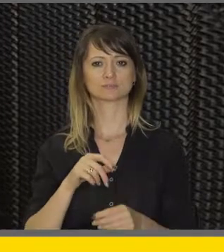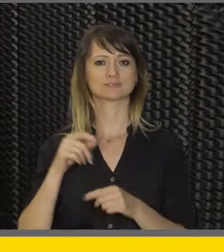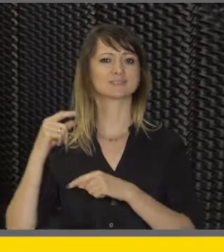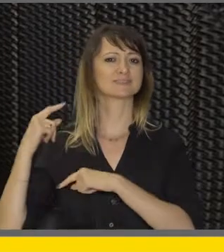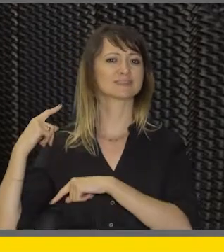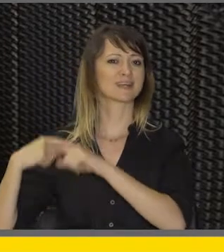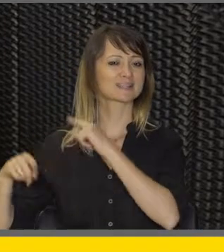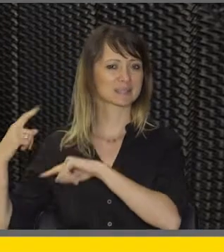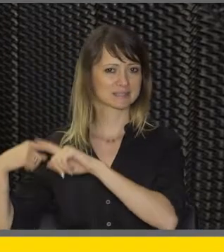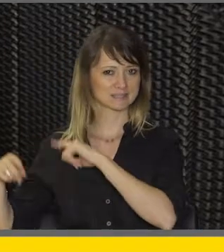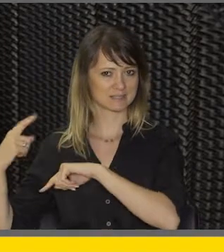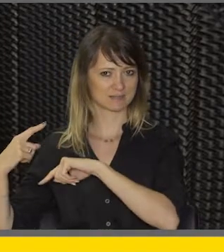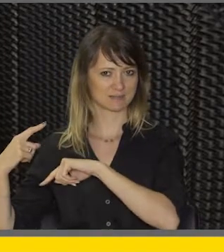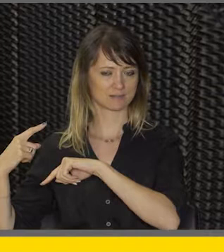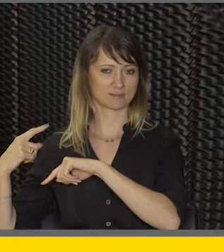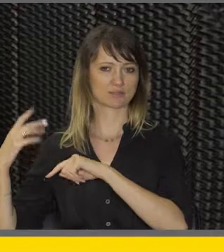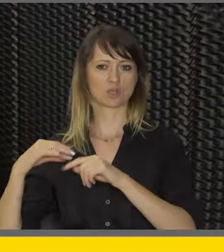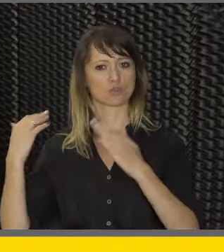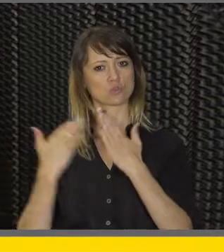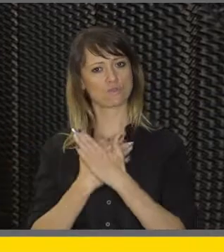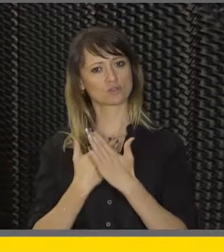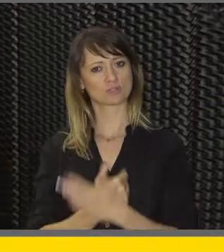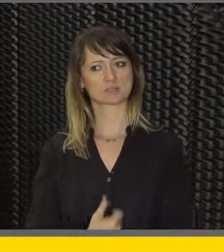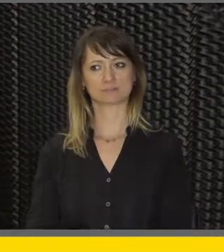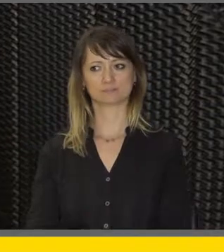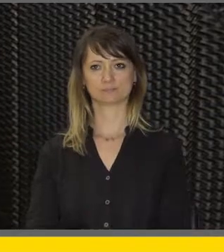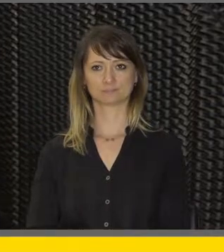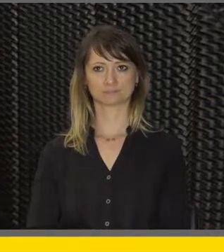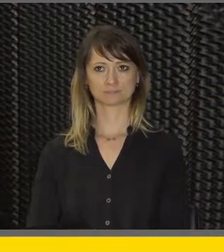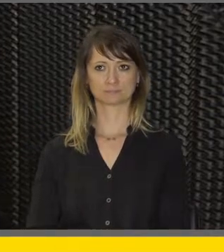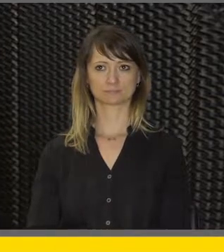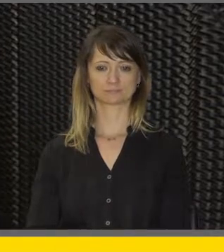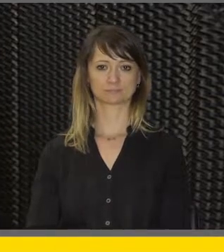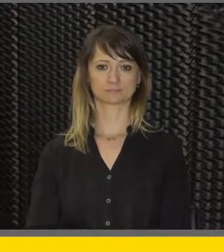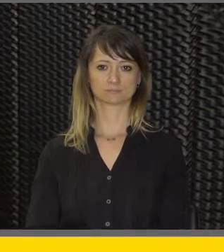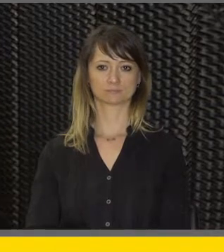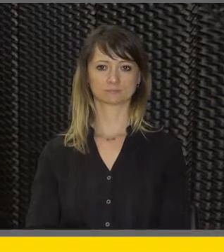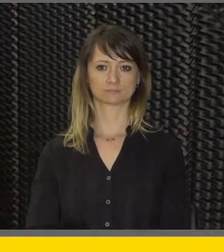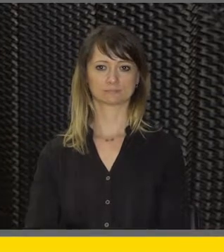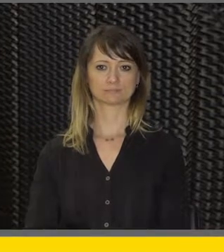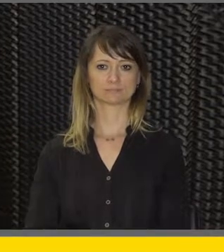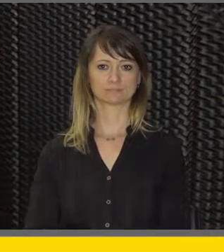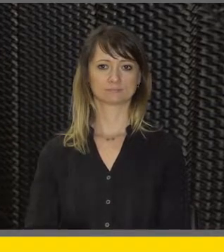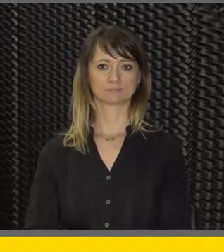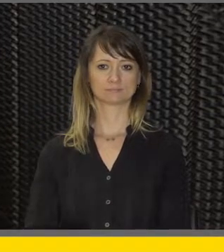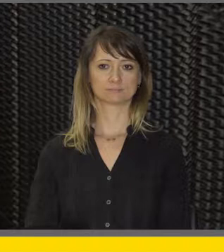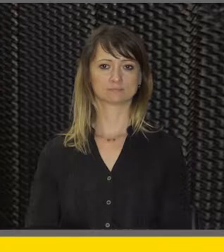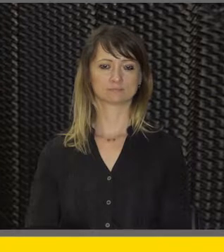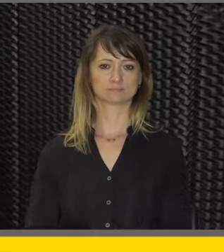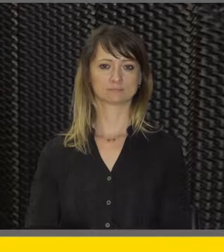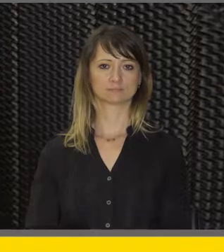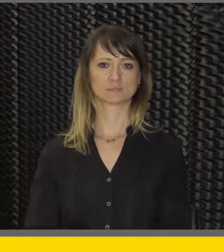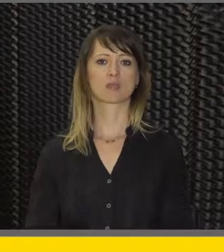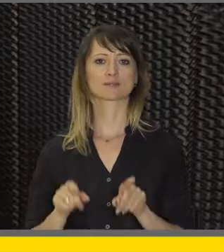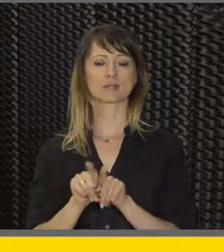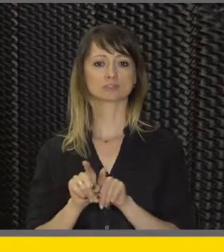inaczej innowacji w tradycyjnym ujęciu, tak, bo tu koleżanka właśnie mnie modyfikuje dodatkowo. I proszę Państwa, no kwestia zaangażowania